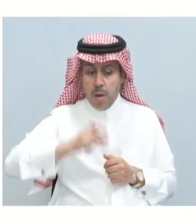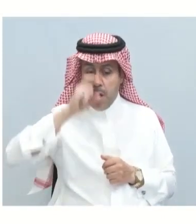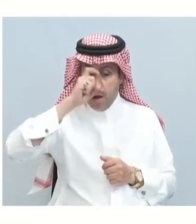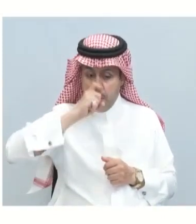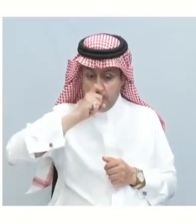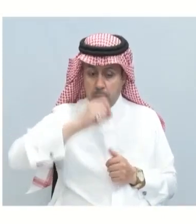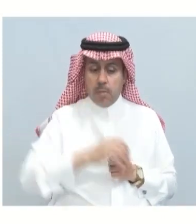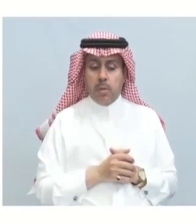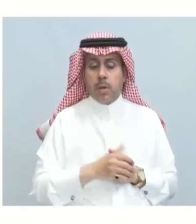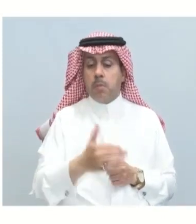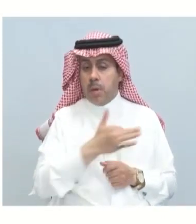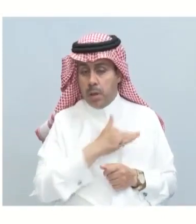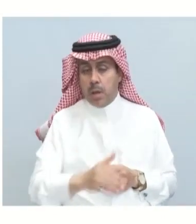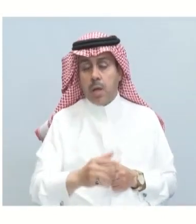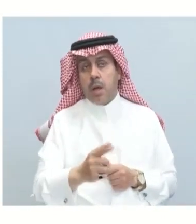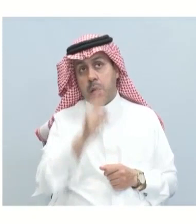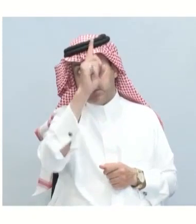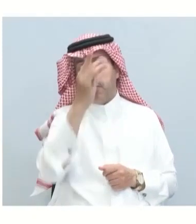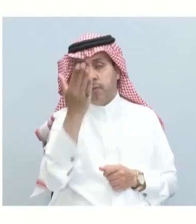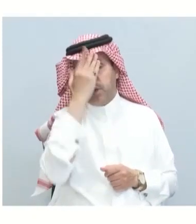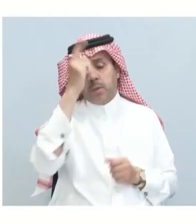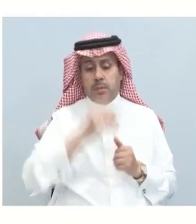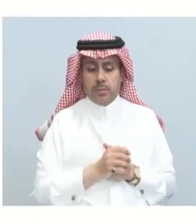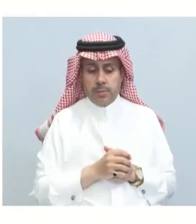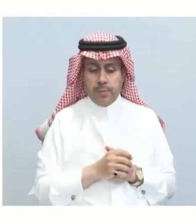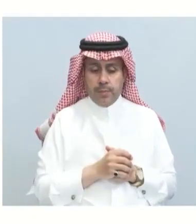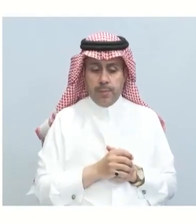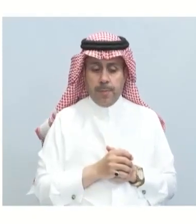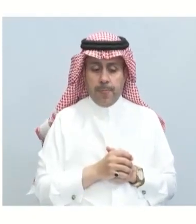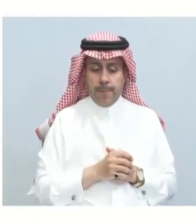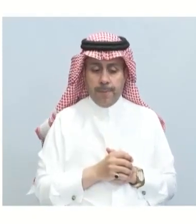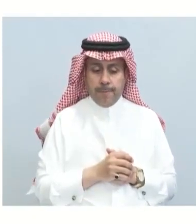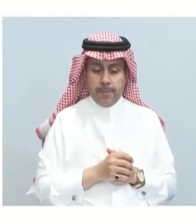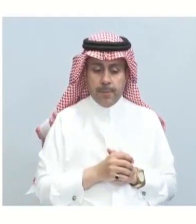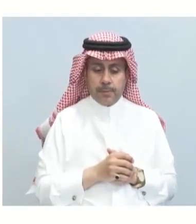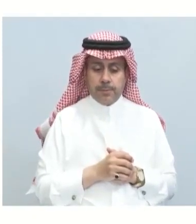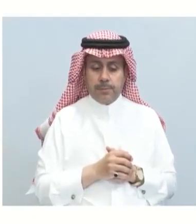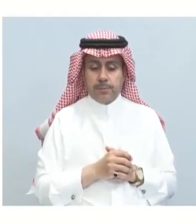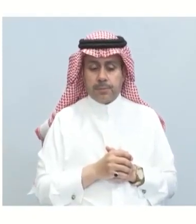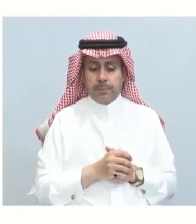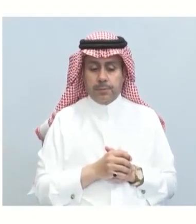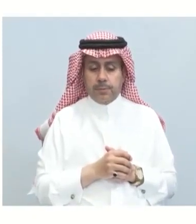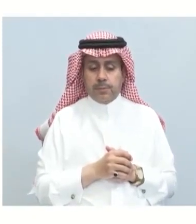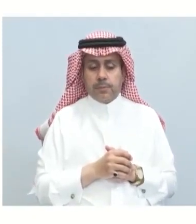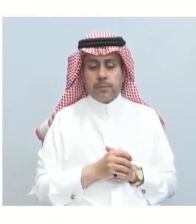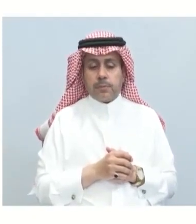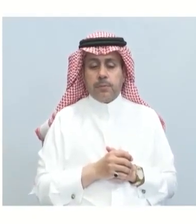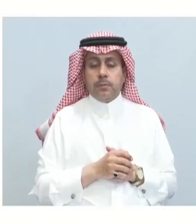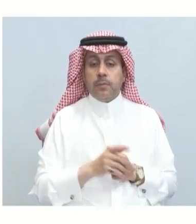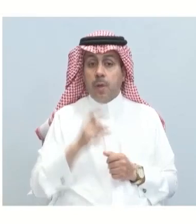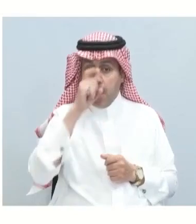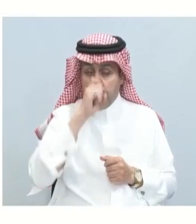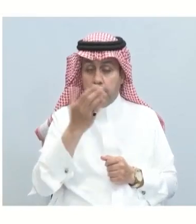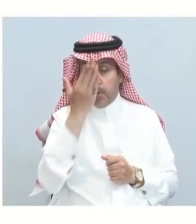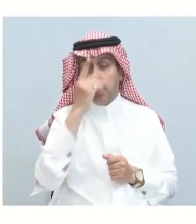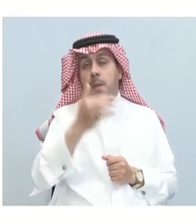والسلام امر كذلك بالاخلاص لله جل وعلا انا انزلنا اليك الكتاب بالحق فاعبد الله مخلصا له